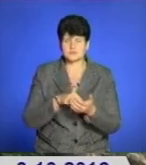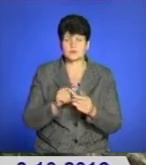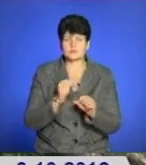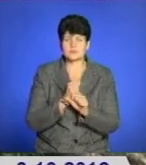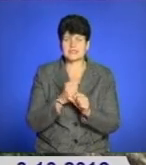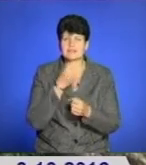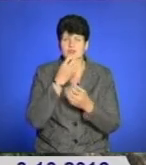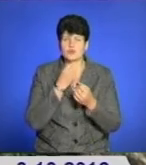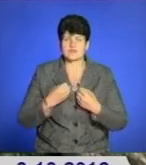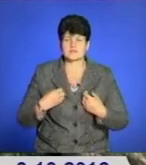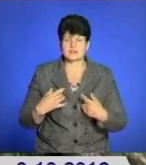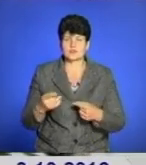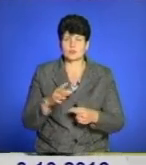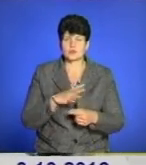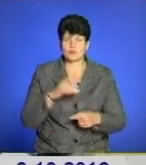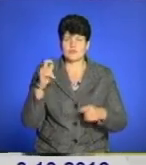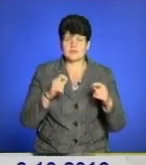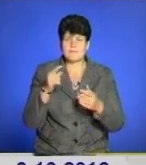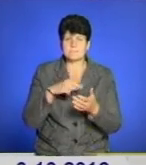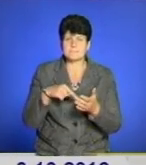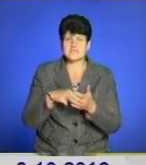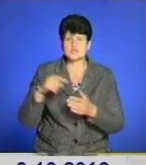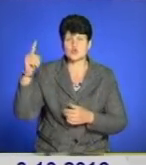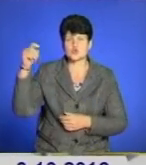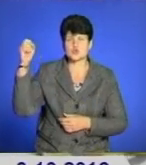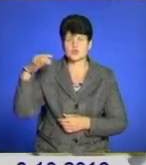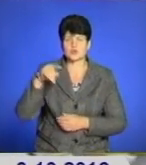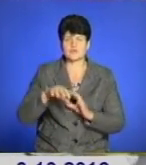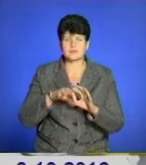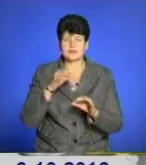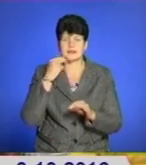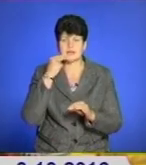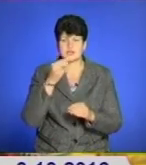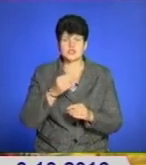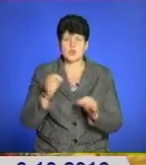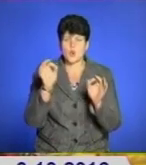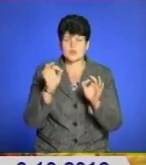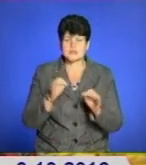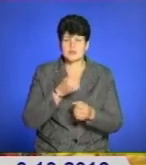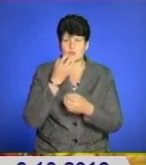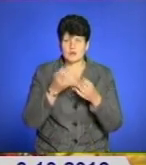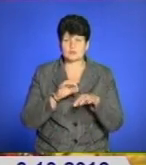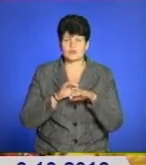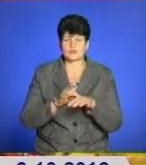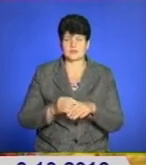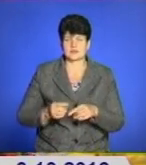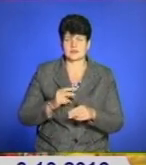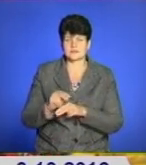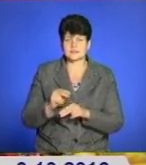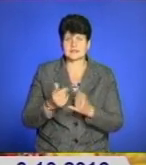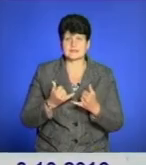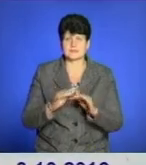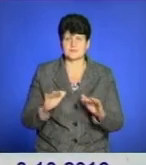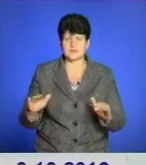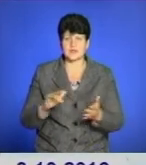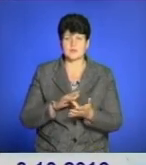У Тернополі відбувся фестиваль «Місто сонця». Тут обирали найкращий осінній букет, проводили майстер-класи для дітей. Фестиваль подорожує